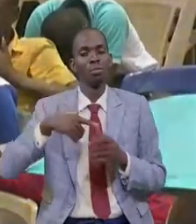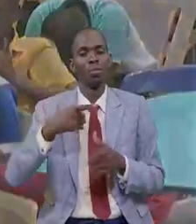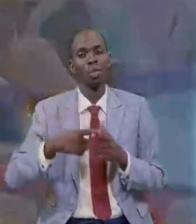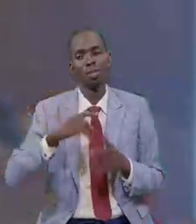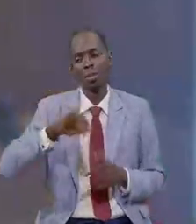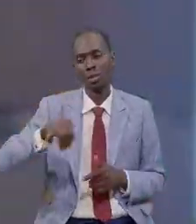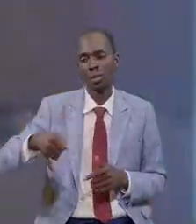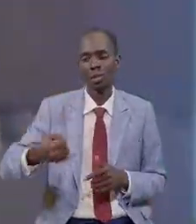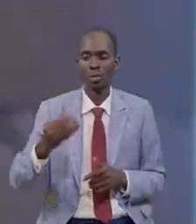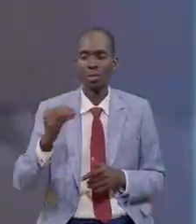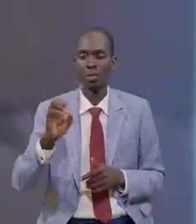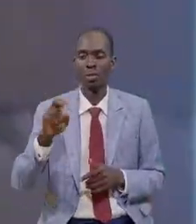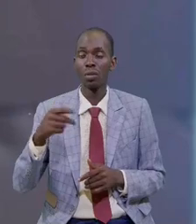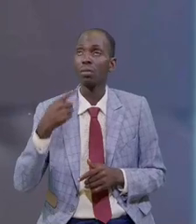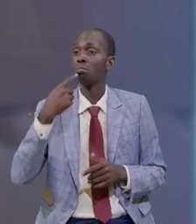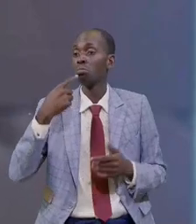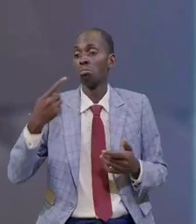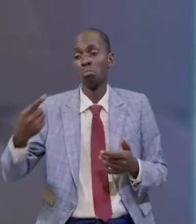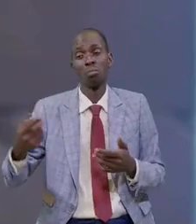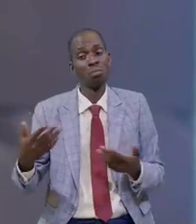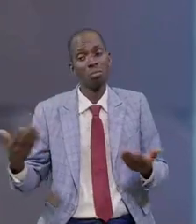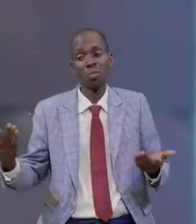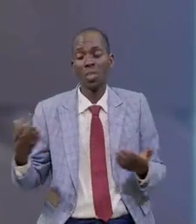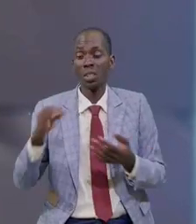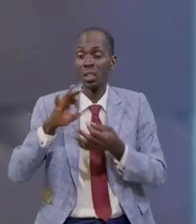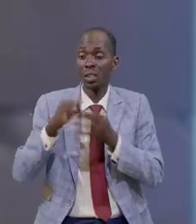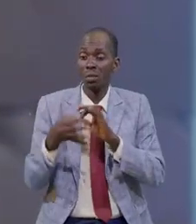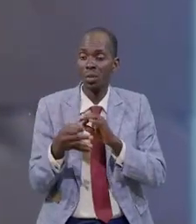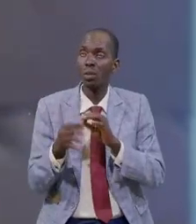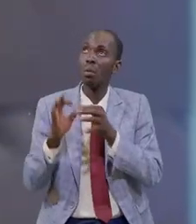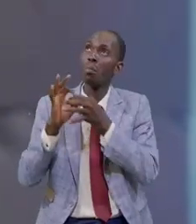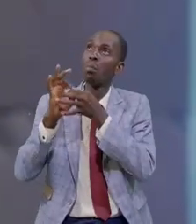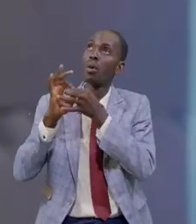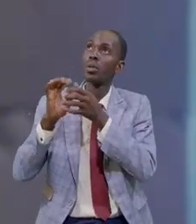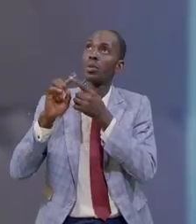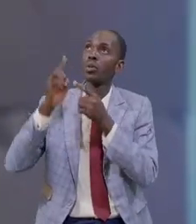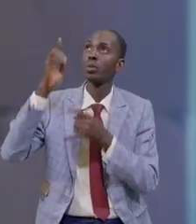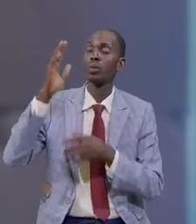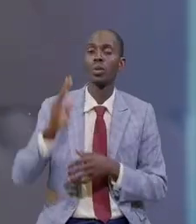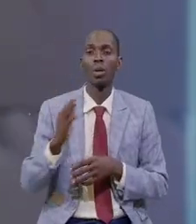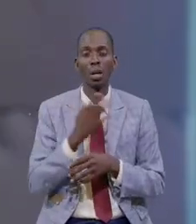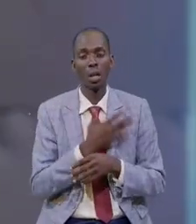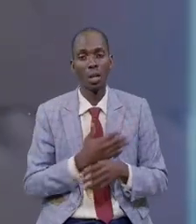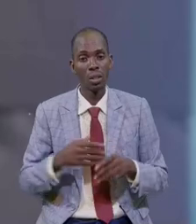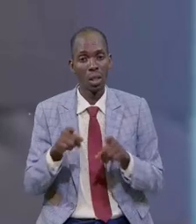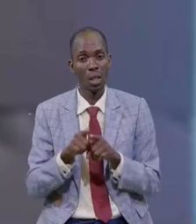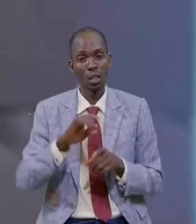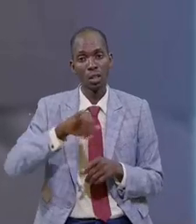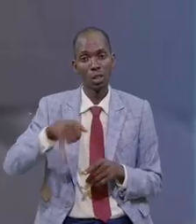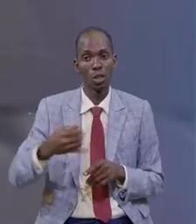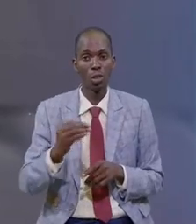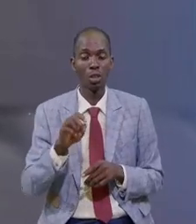l'interprétation appartient à Dieu comme il a ouvert la bouche l'interprétation est venue est sortie